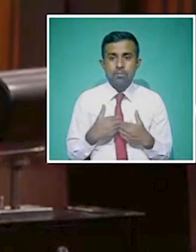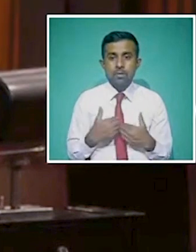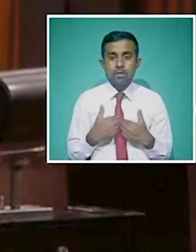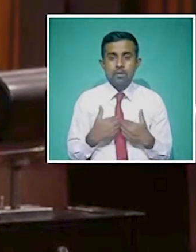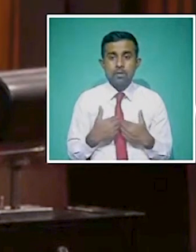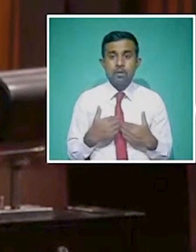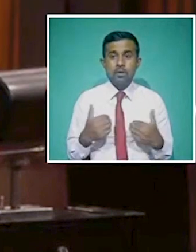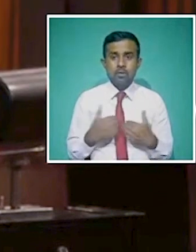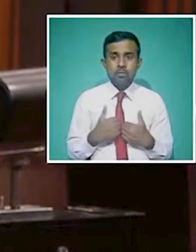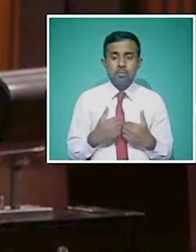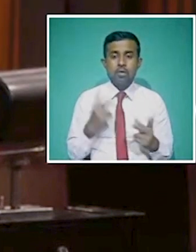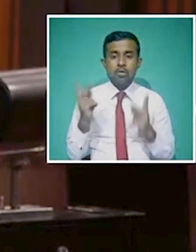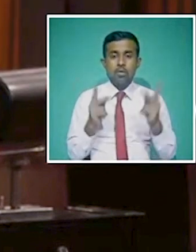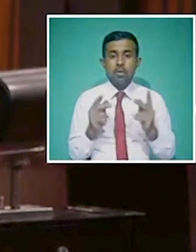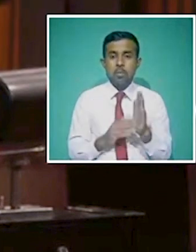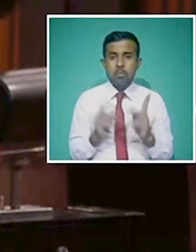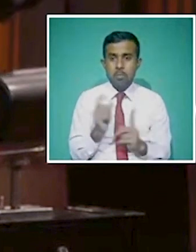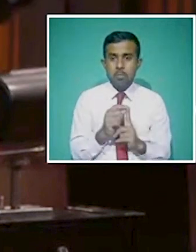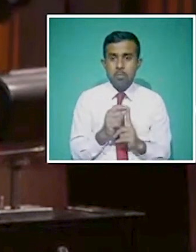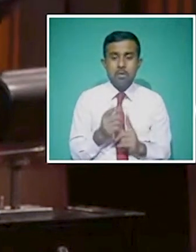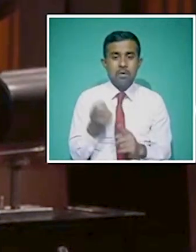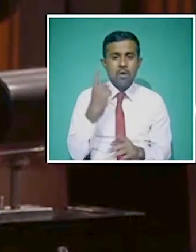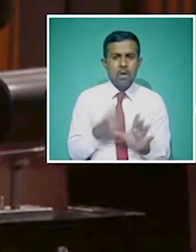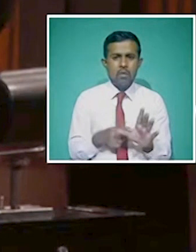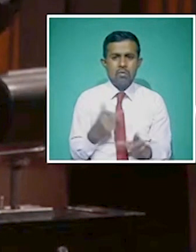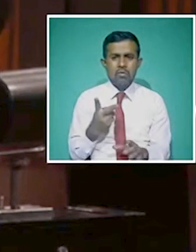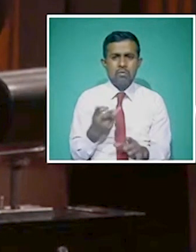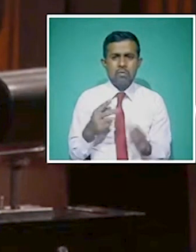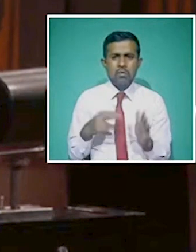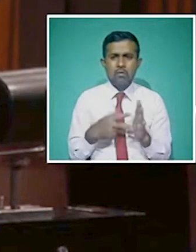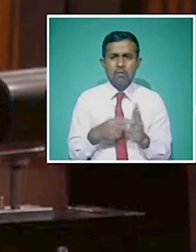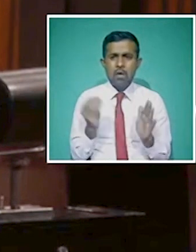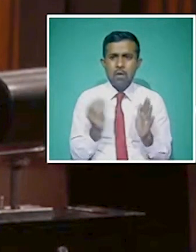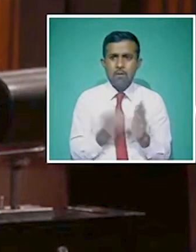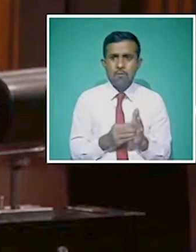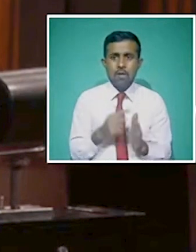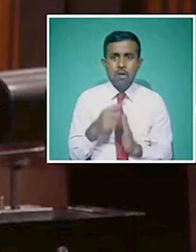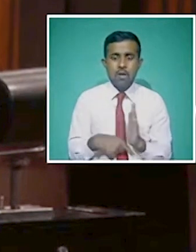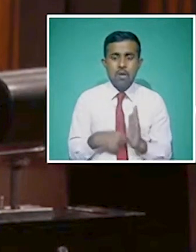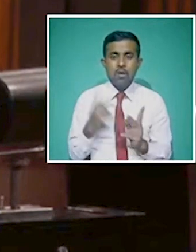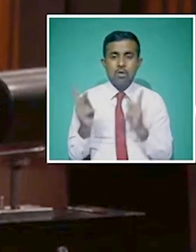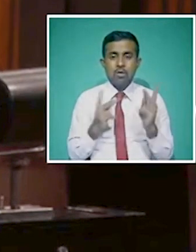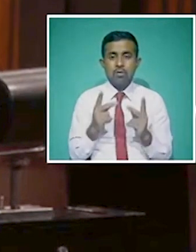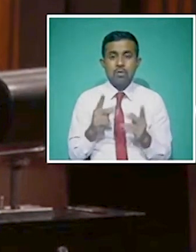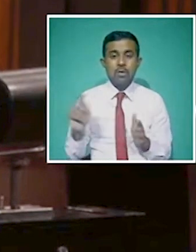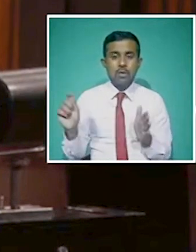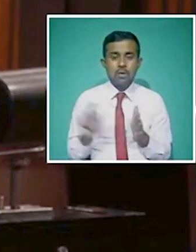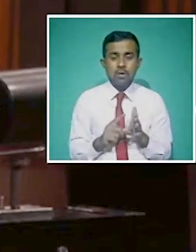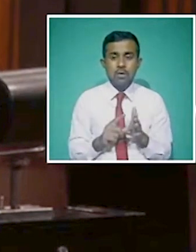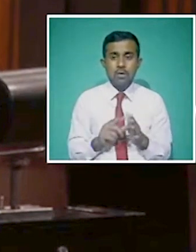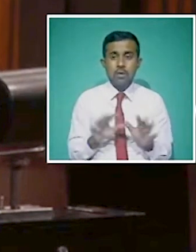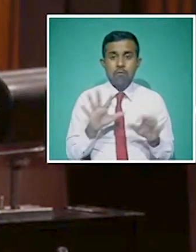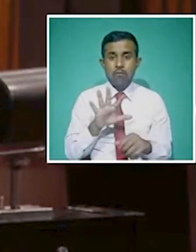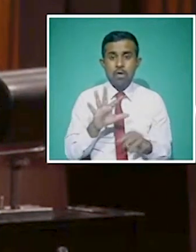කරනනේ අඩුම ගානේ මං හිතන්නේ ටුවරිසම් මිනිස්ට්‍රි එකේ ගිය අවුරුදු කීපයකට පෙර බජට් එකේ දාලා තිබ්බ ලංකාවේ ටුවරිසම් ඉන්කම් එක ඇවිල්ලා 5